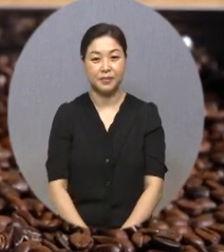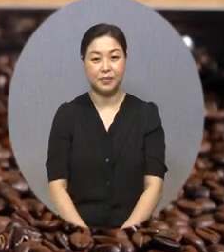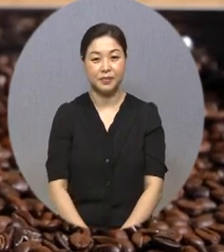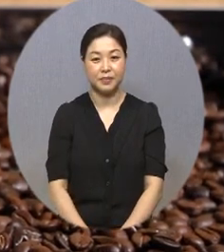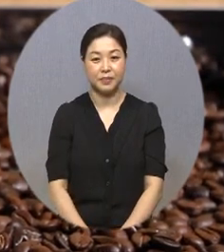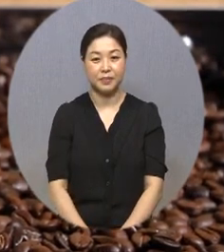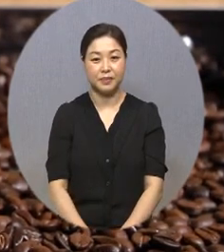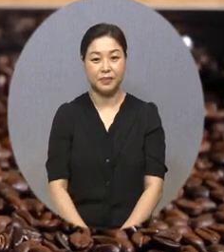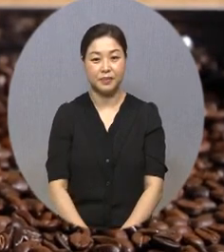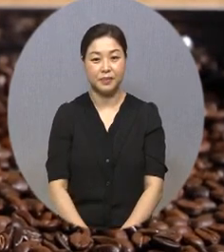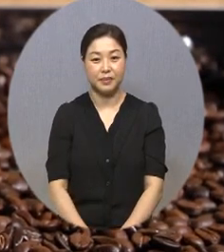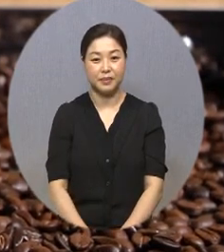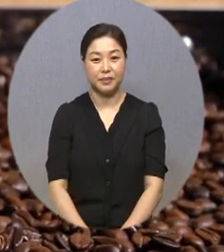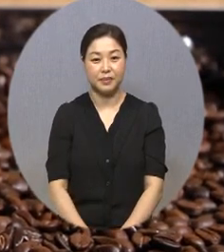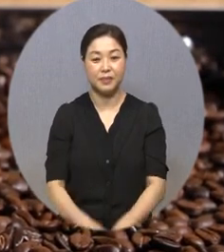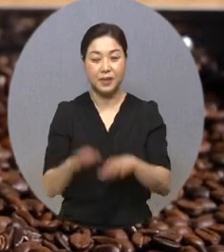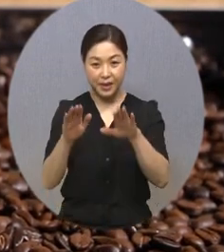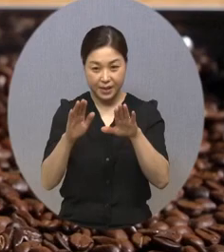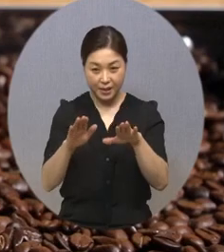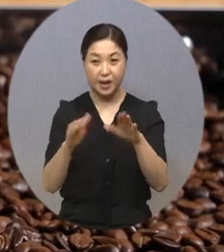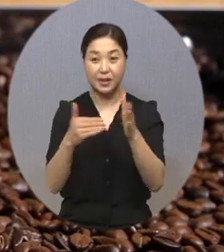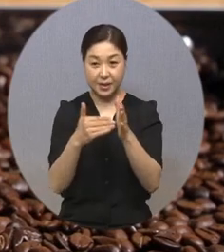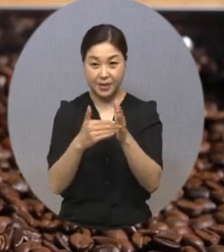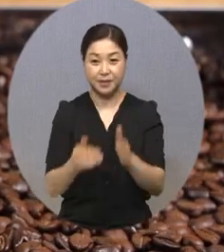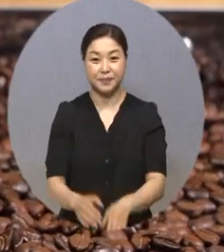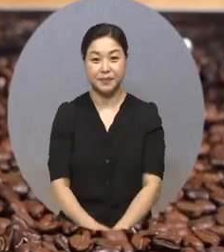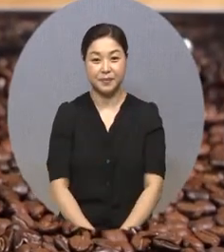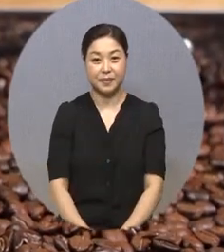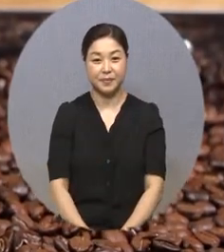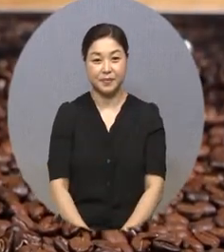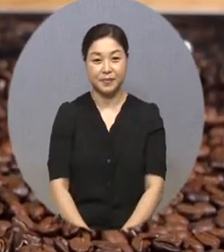아 자 이제 된 것 같죠